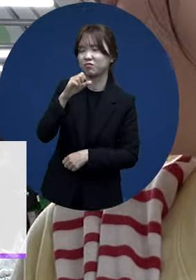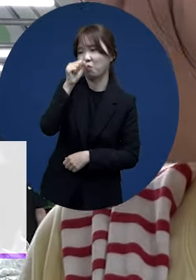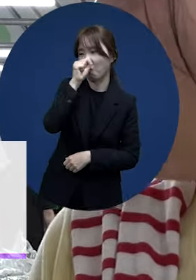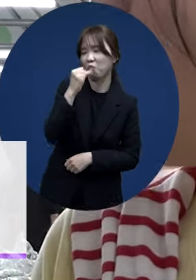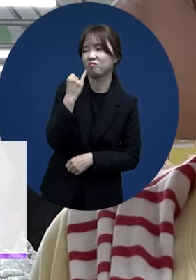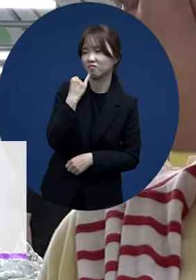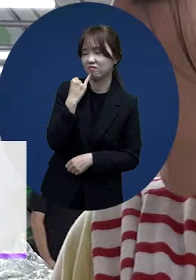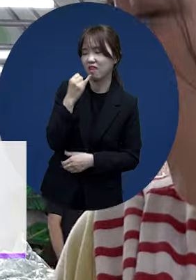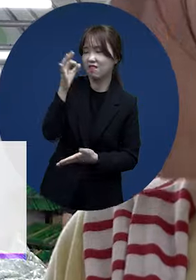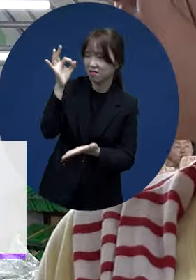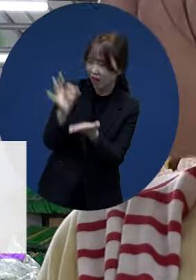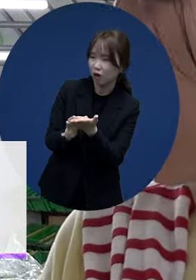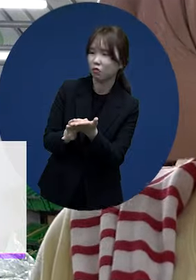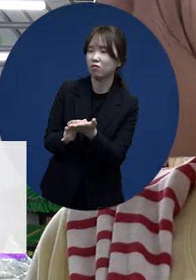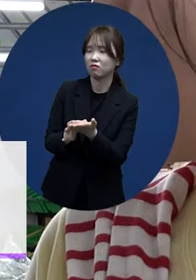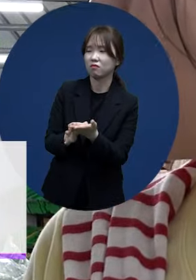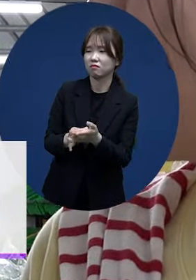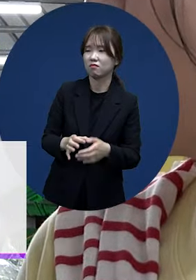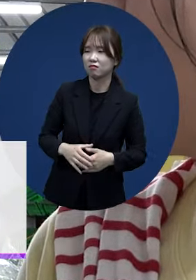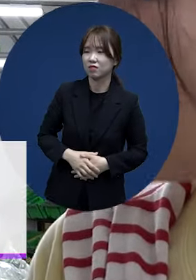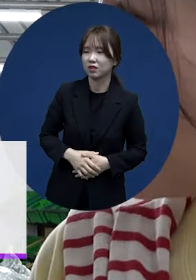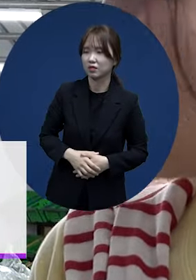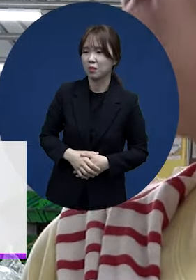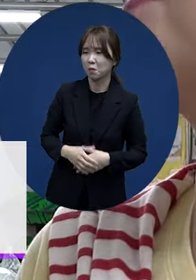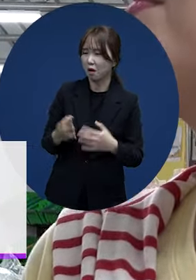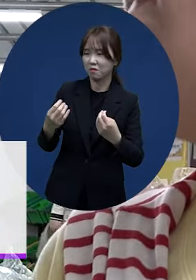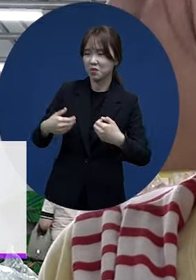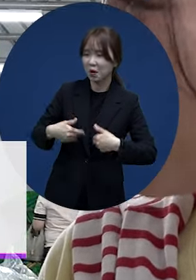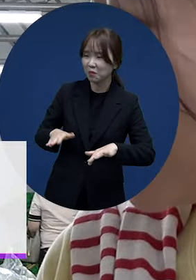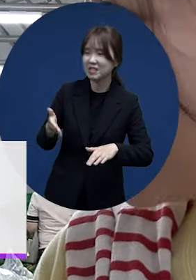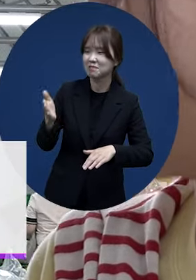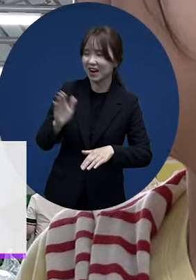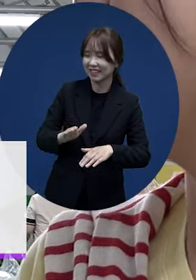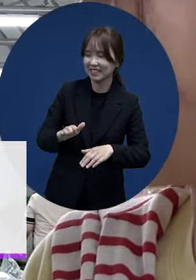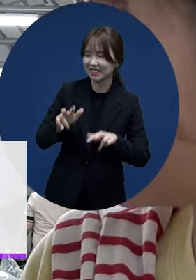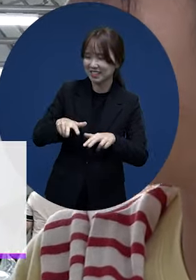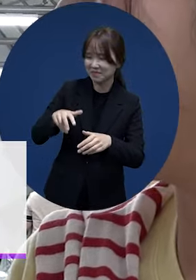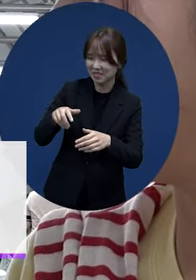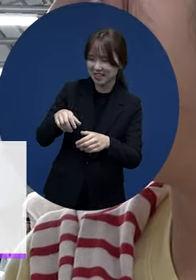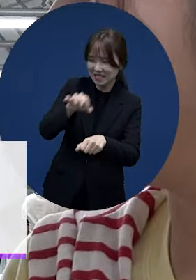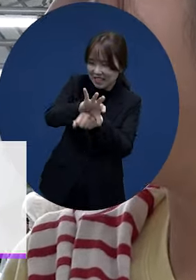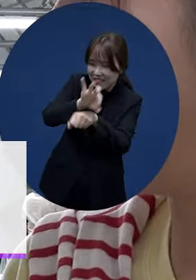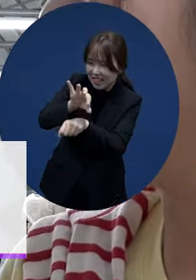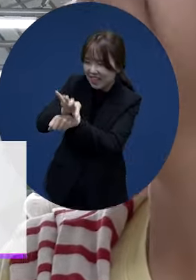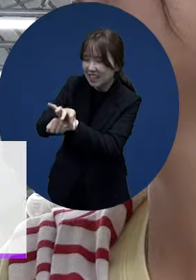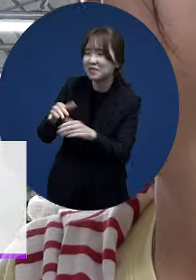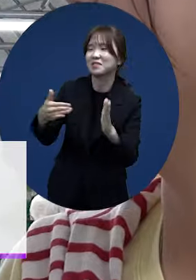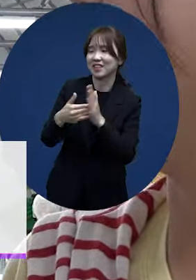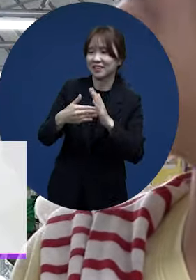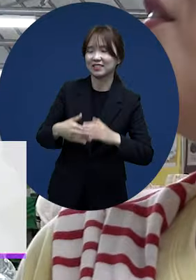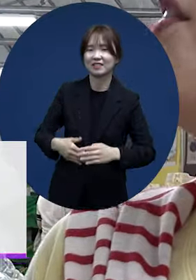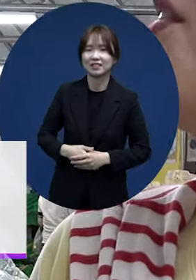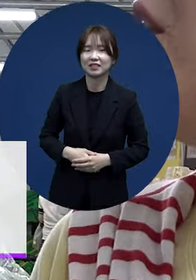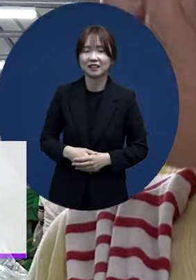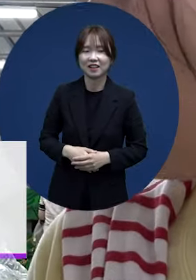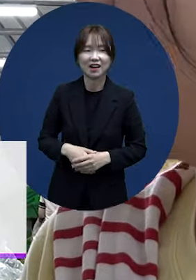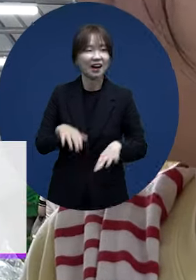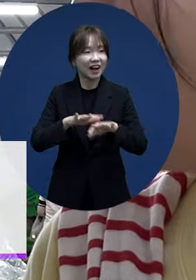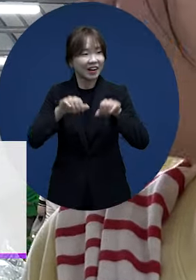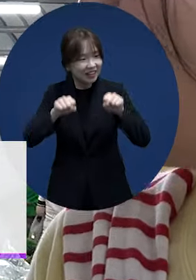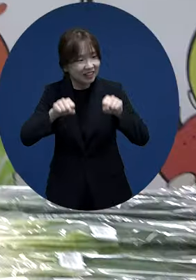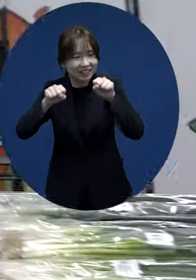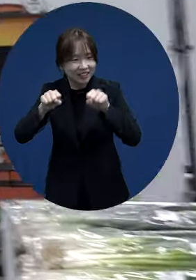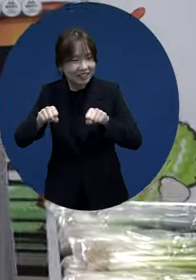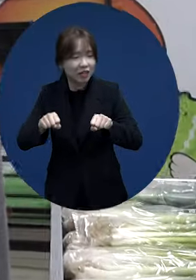당연히 일본이니까 계란은 너무 좋겠죠. 그런데다가 싸니까 굳이 이렇게 많이 필요 없는데도 제가 지금 사가려고. 네네.